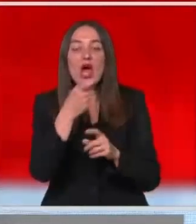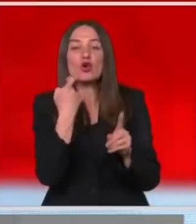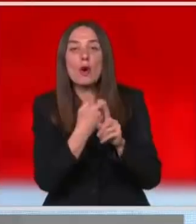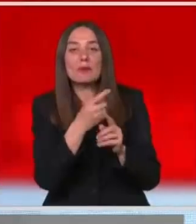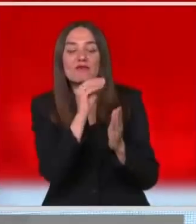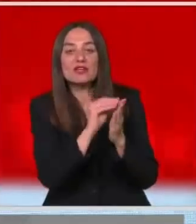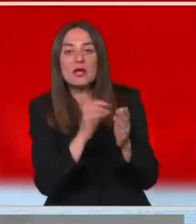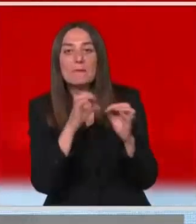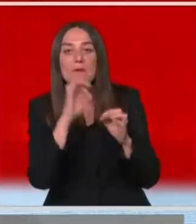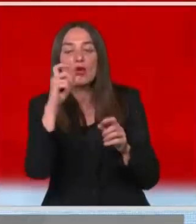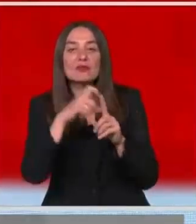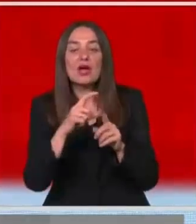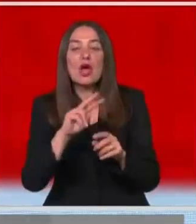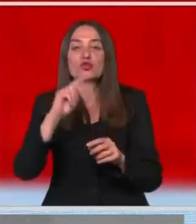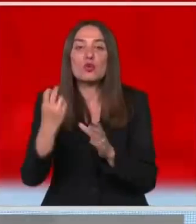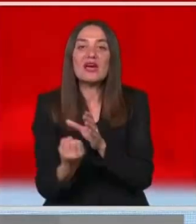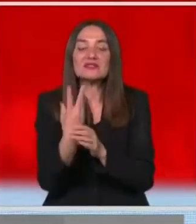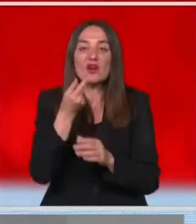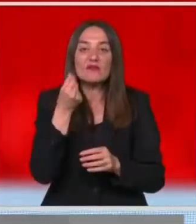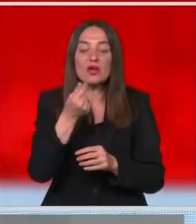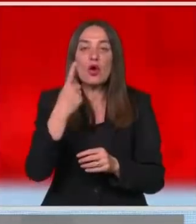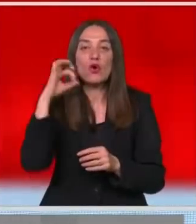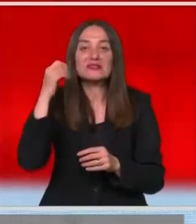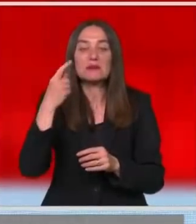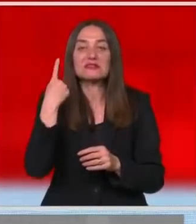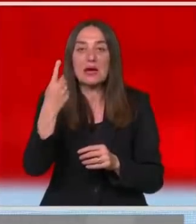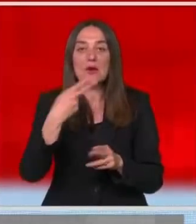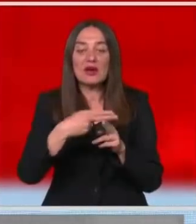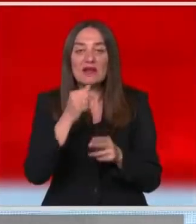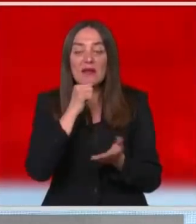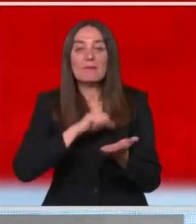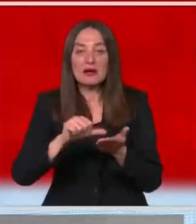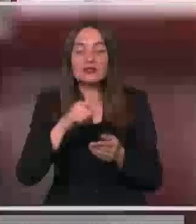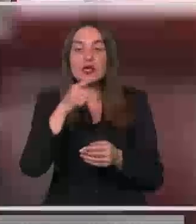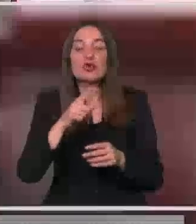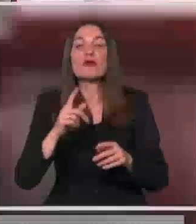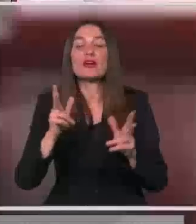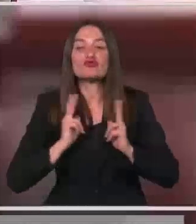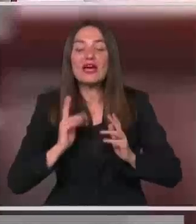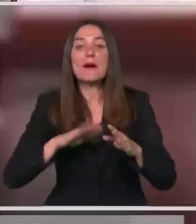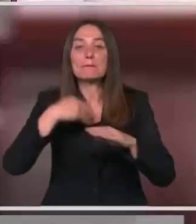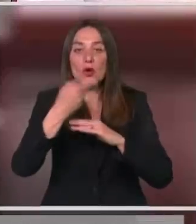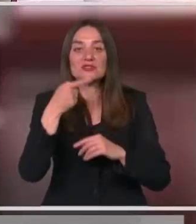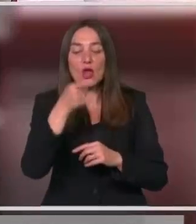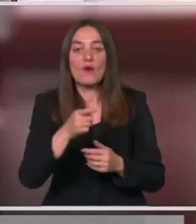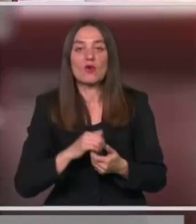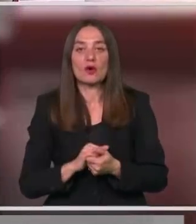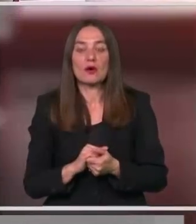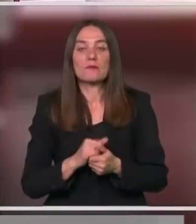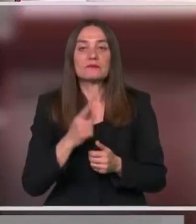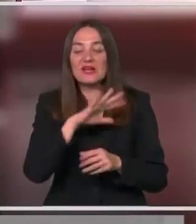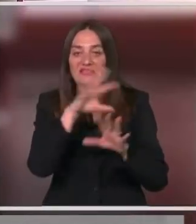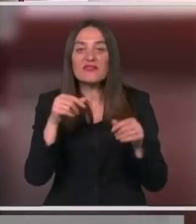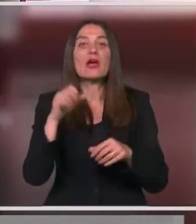bondova, naći neke druge izvore finansiranja osim samo kreditnih i bankarskih. To je nešto što nas čeka posle ovoga. Ja mislim da ministar tome pričao. Svi su klimnuli glavom osim